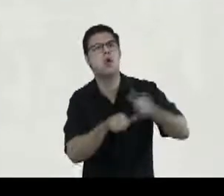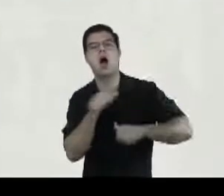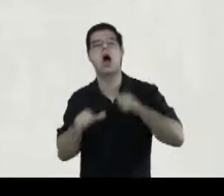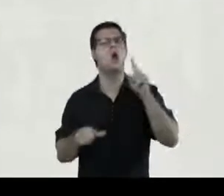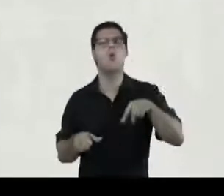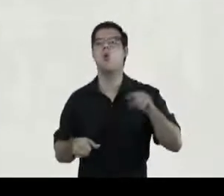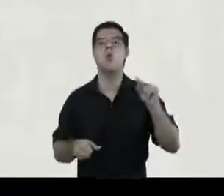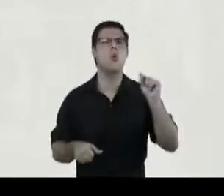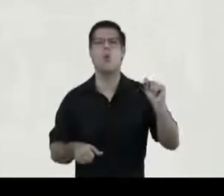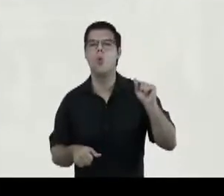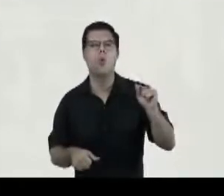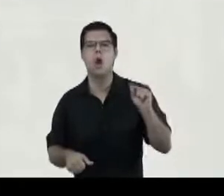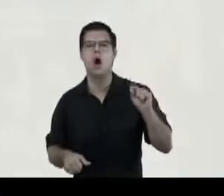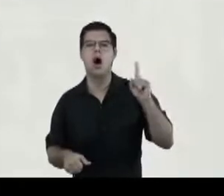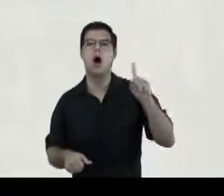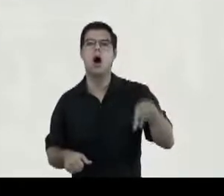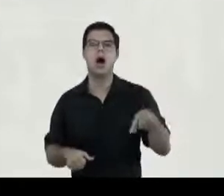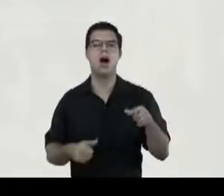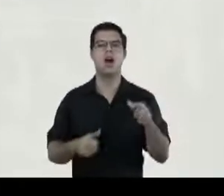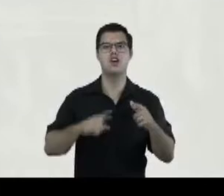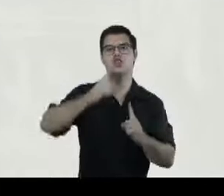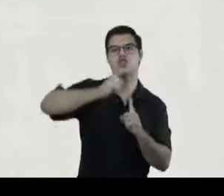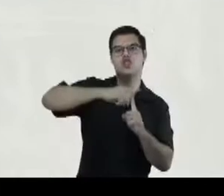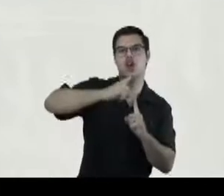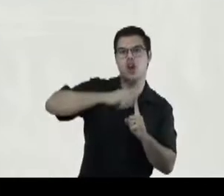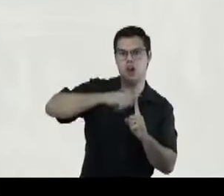mis normalement un petit